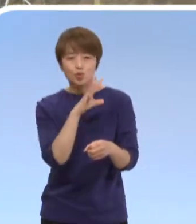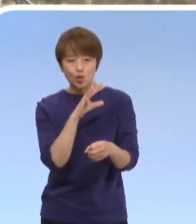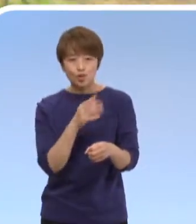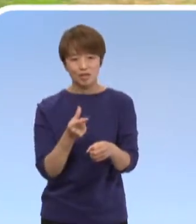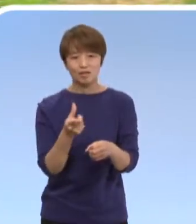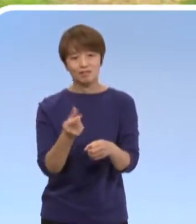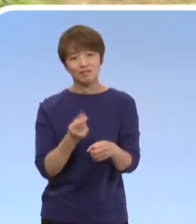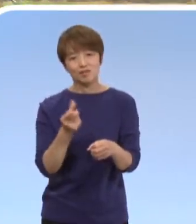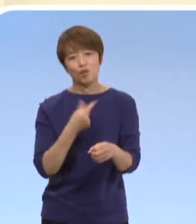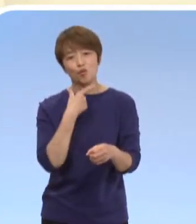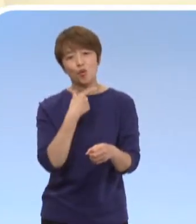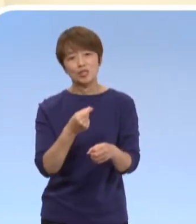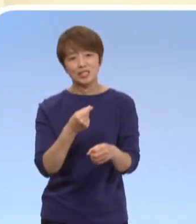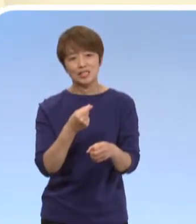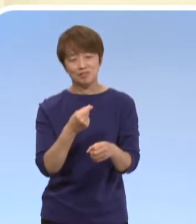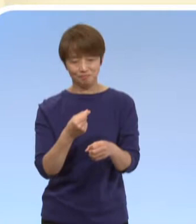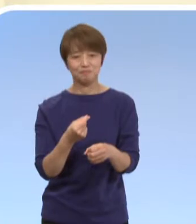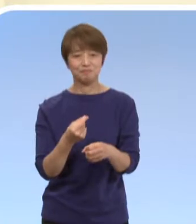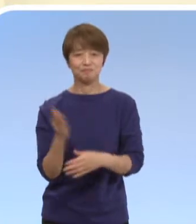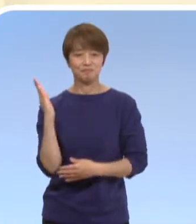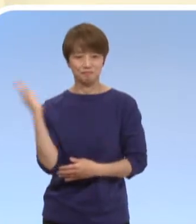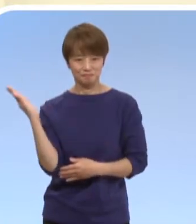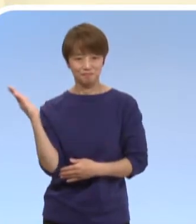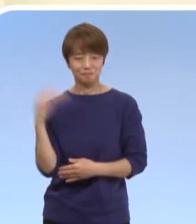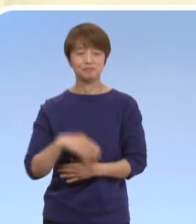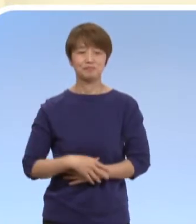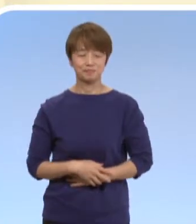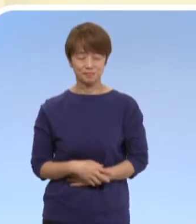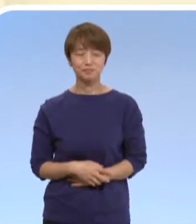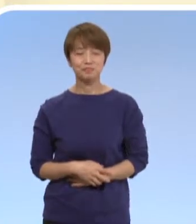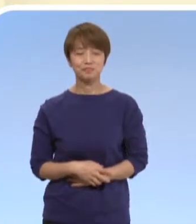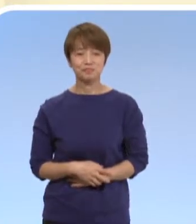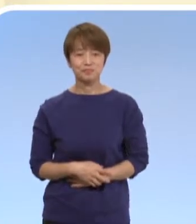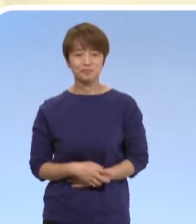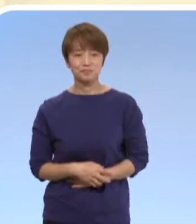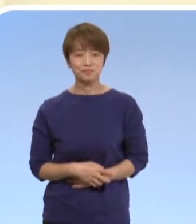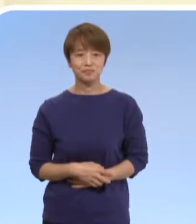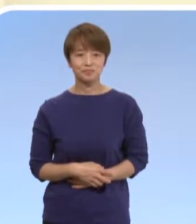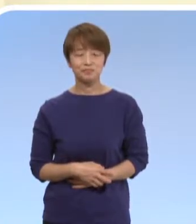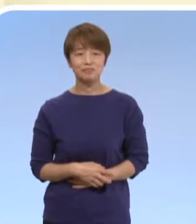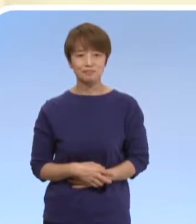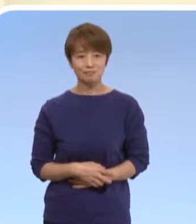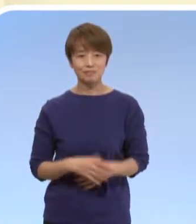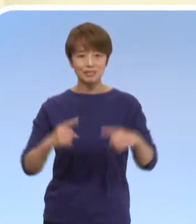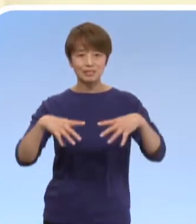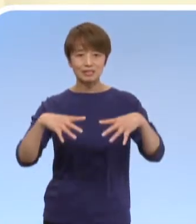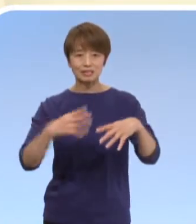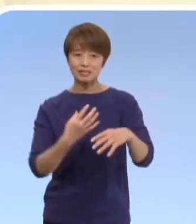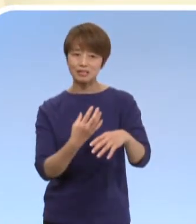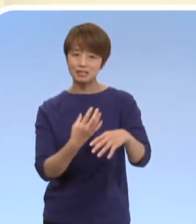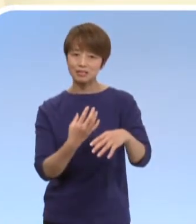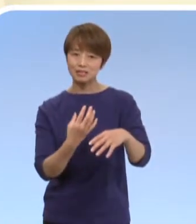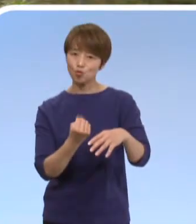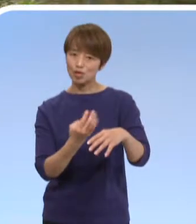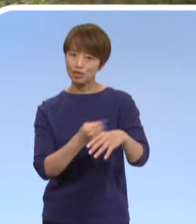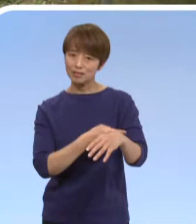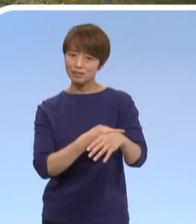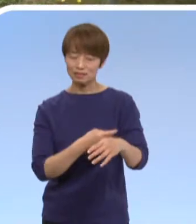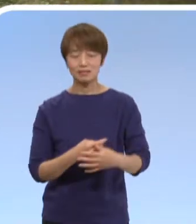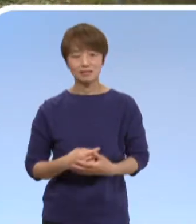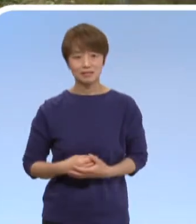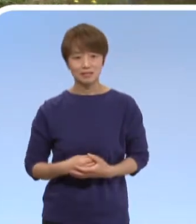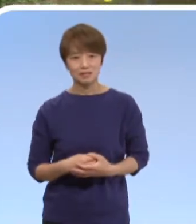に無償で使っていただくというお裾分け電源の輪プロジェクトと言います。 どれぐらいの電力があるんですか？ は